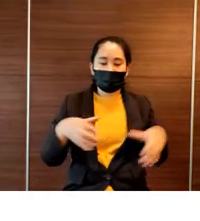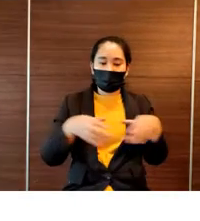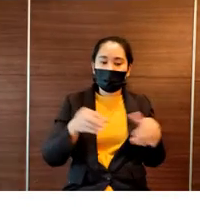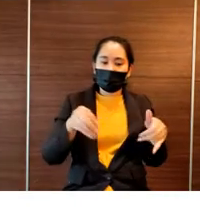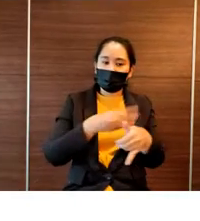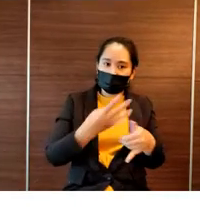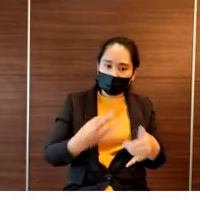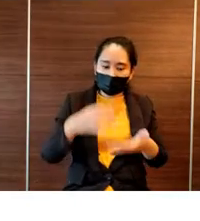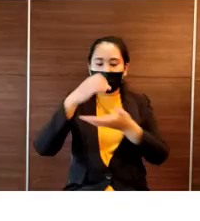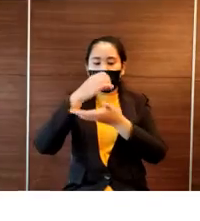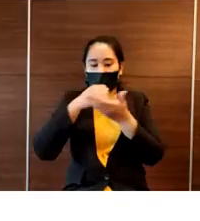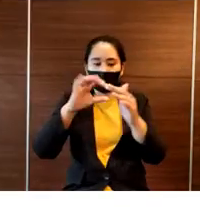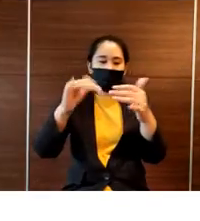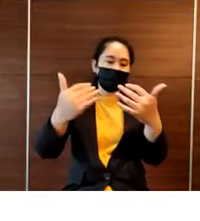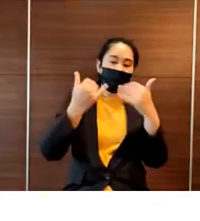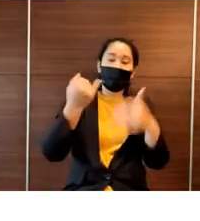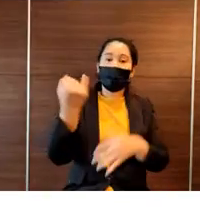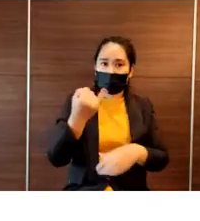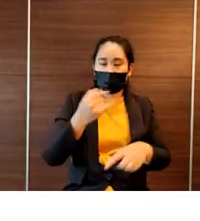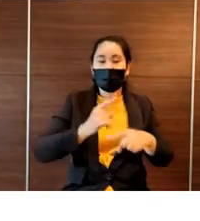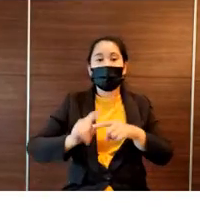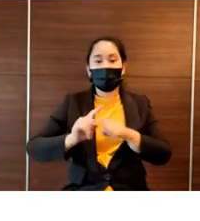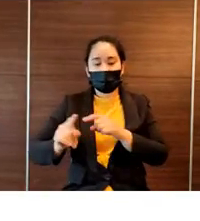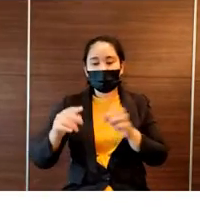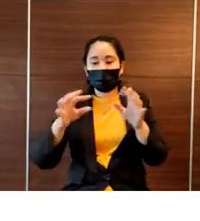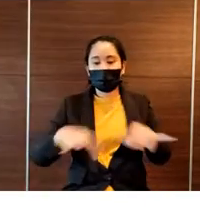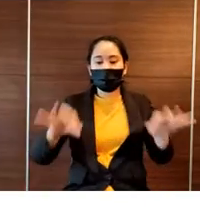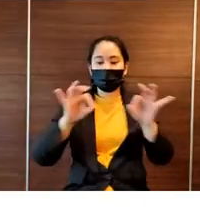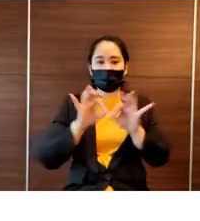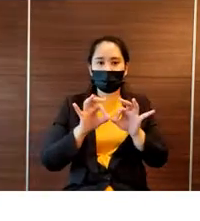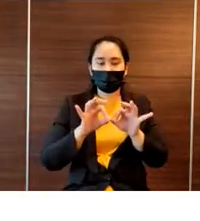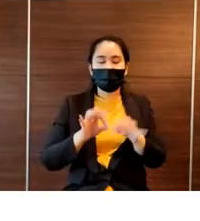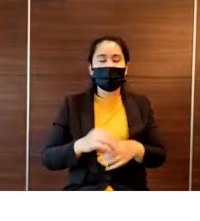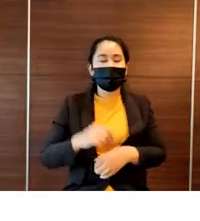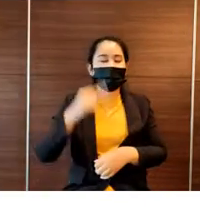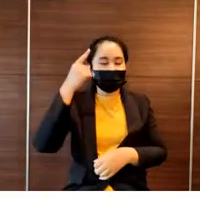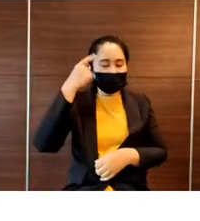การเป็นผู้ใช้ยาเนาะการทำให้เรื่องเหล่านี้มันเป็นเรื่องที่